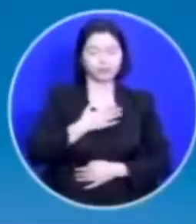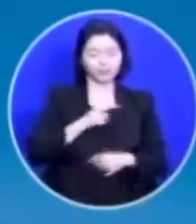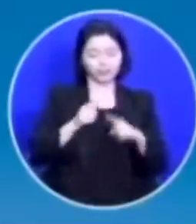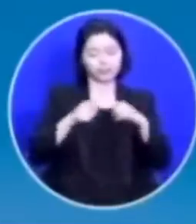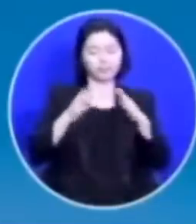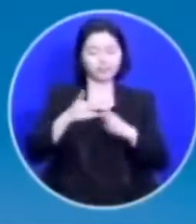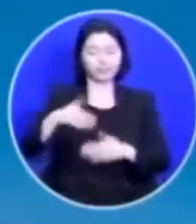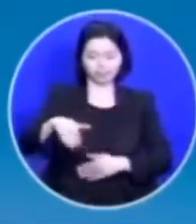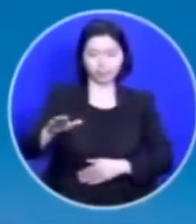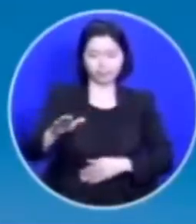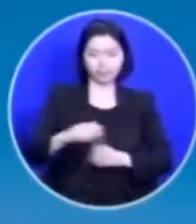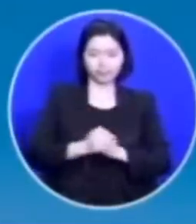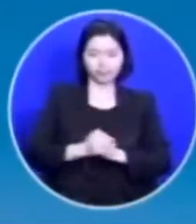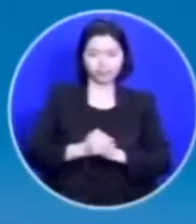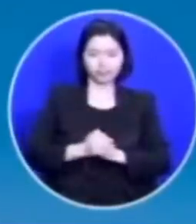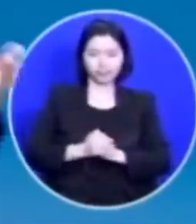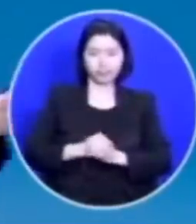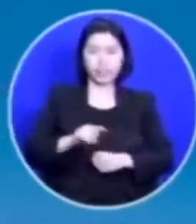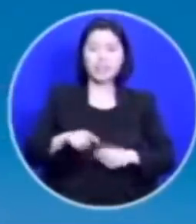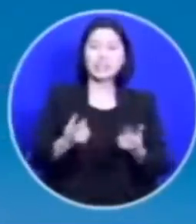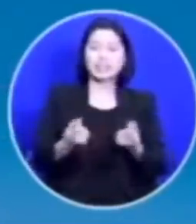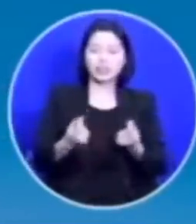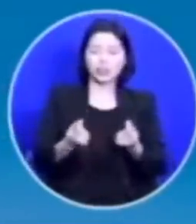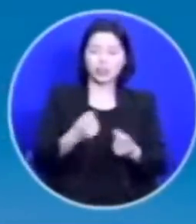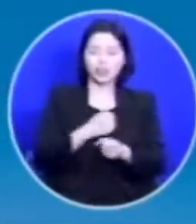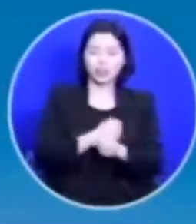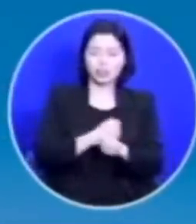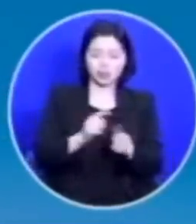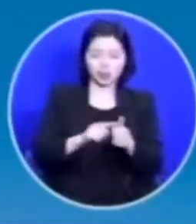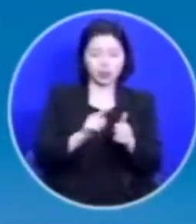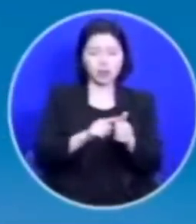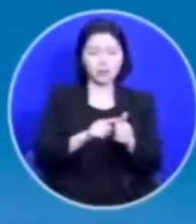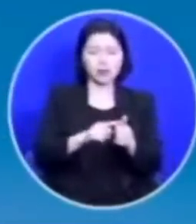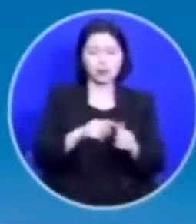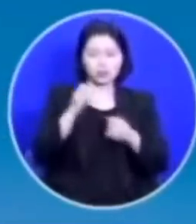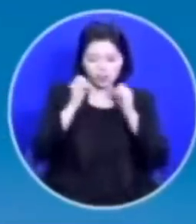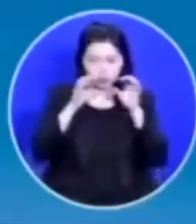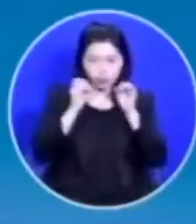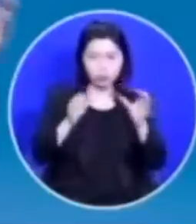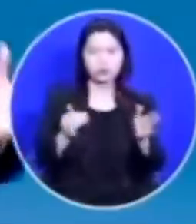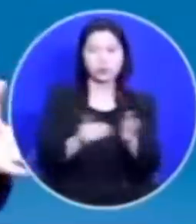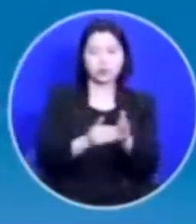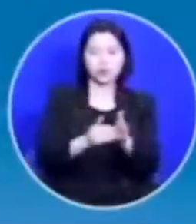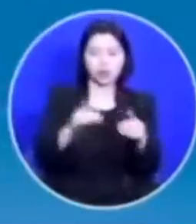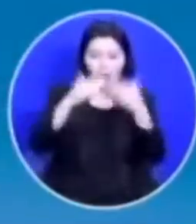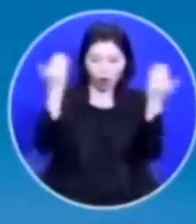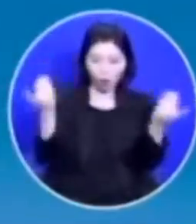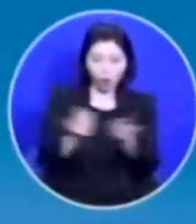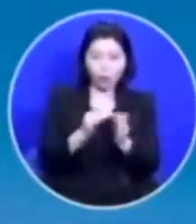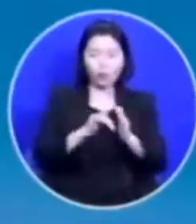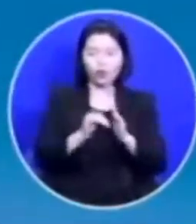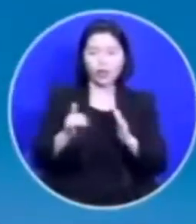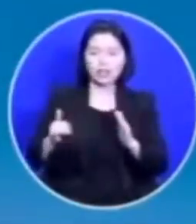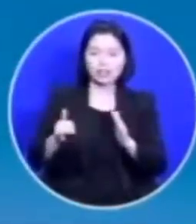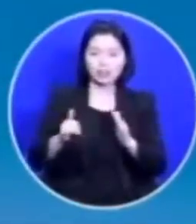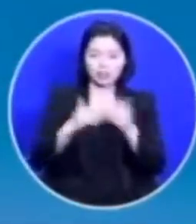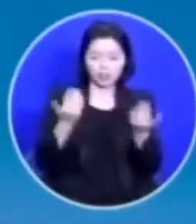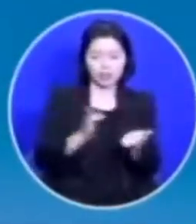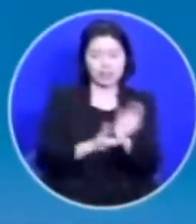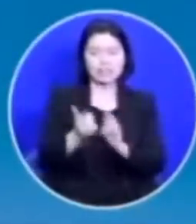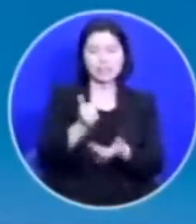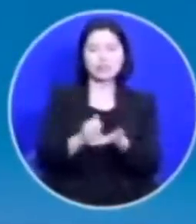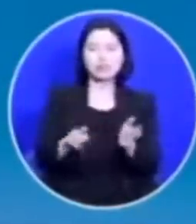거야 그렇게 해서 남편이 전도가 되었습니다 온가족 에다 예수 믿게 됐어요